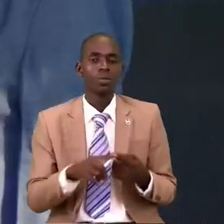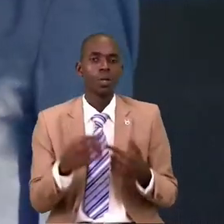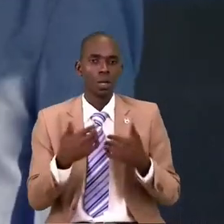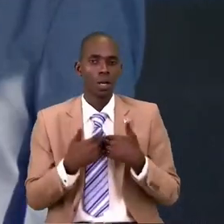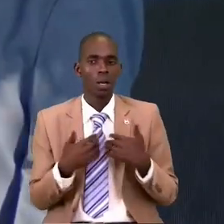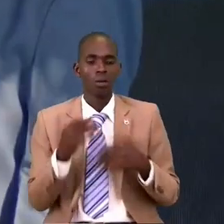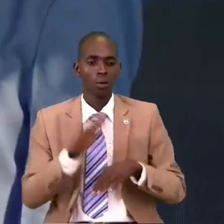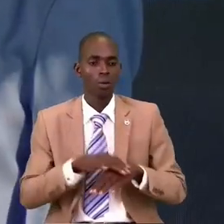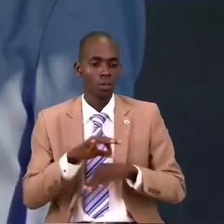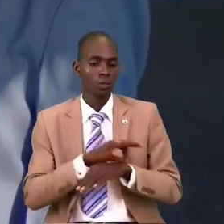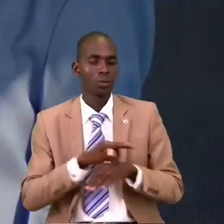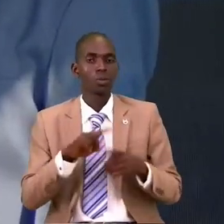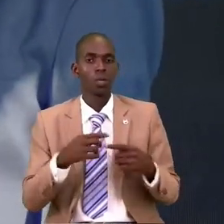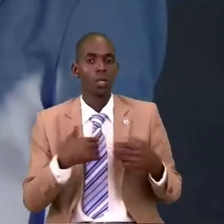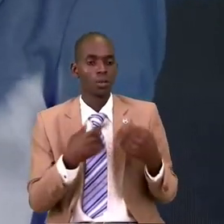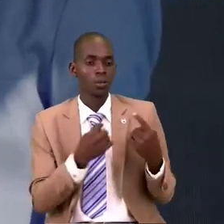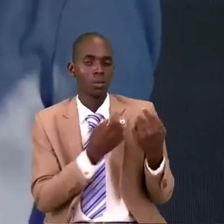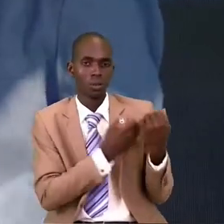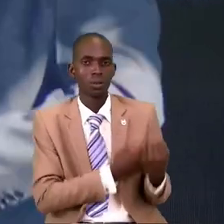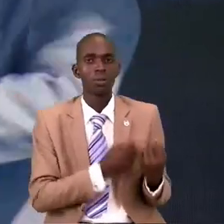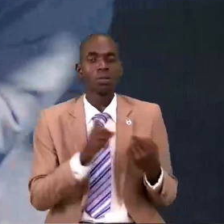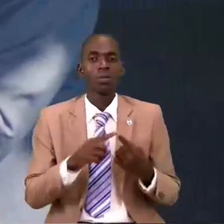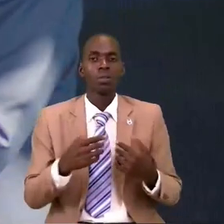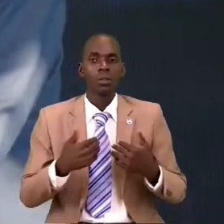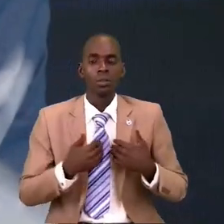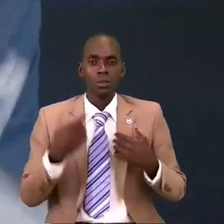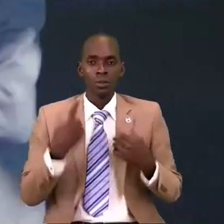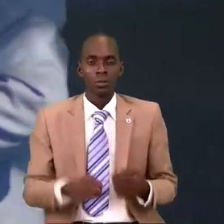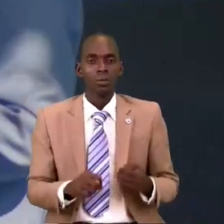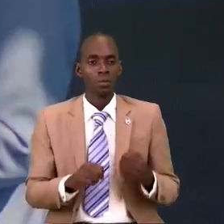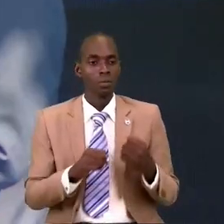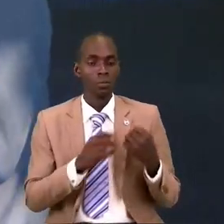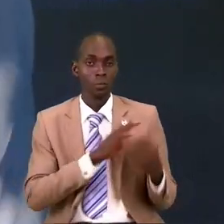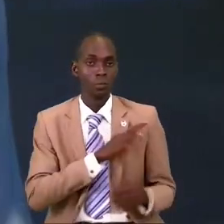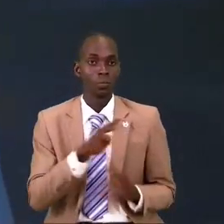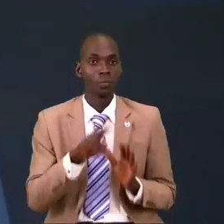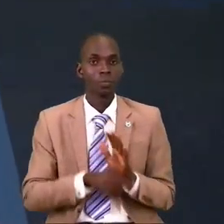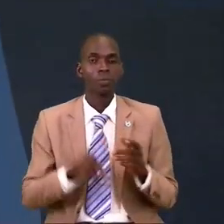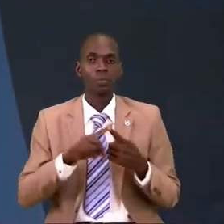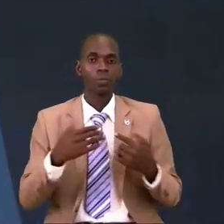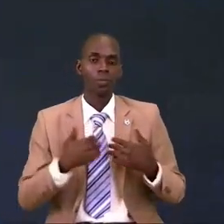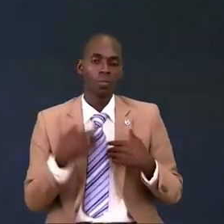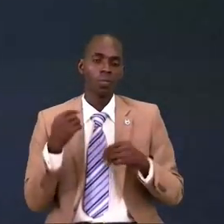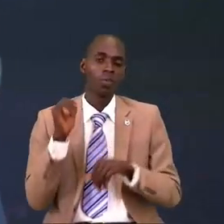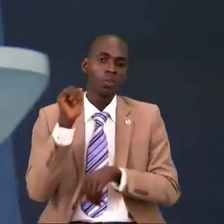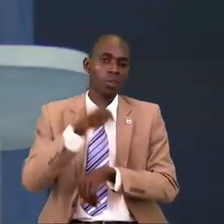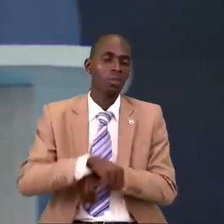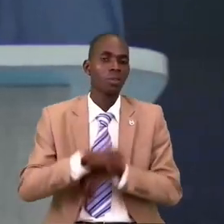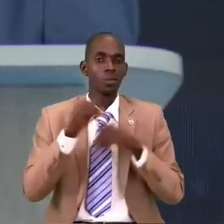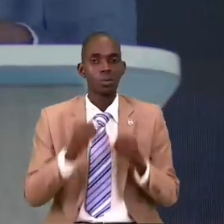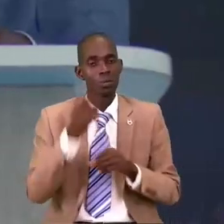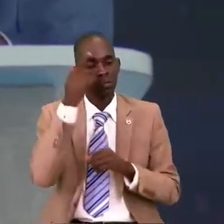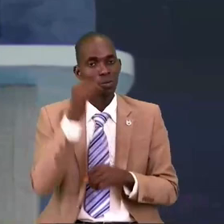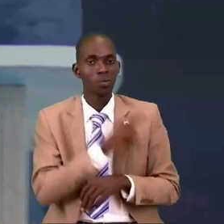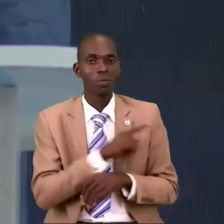champ. Nous pourrons avoir la conquête. Parce que le Seigneur qui nous a envoyés est avec nous. Il ne va pas te délaisser.